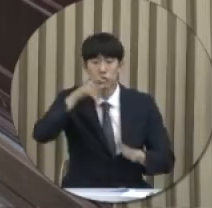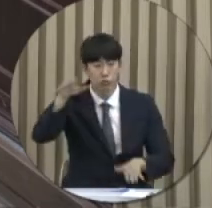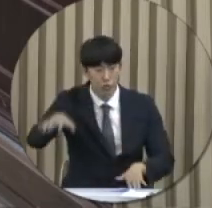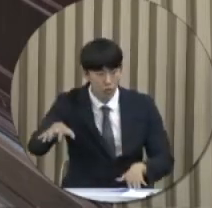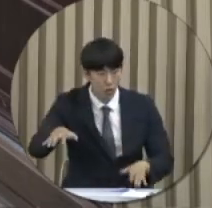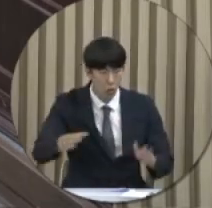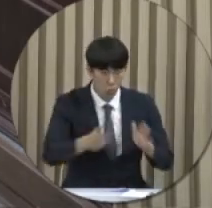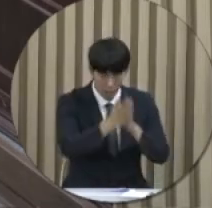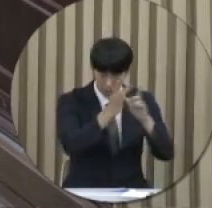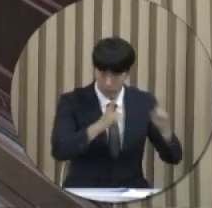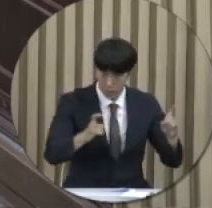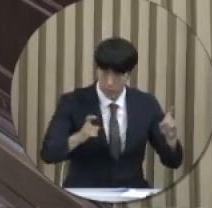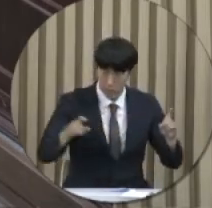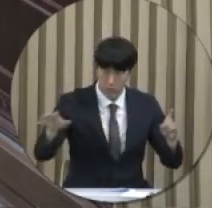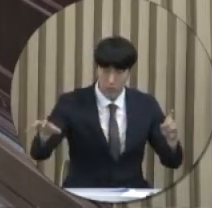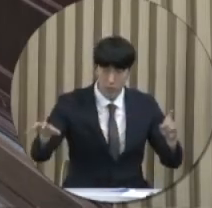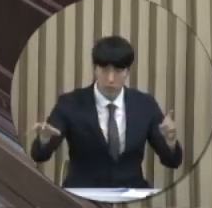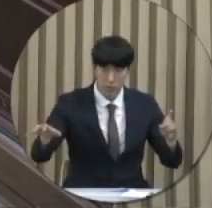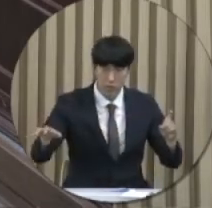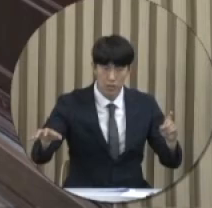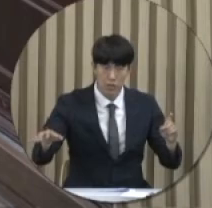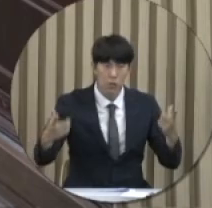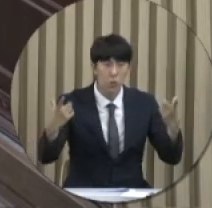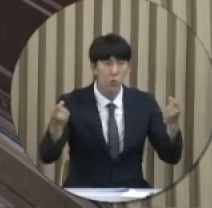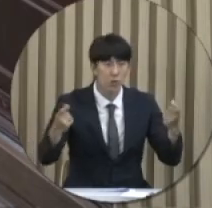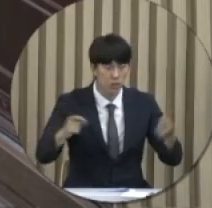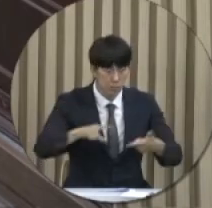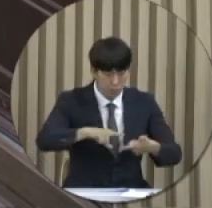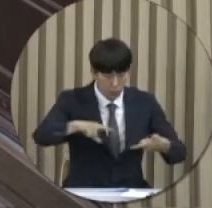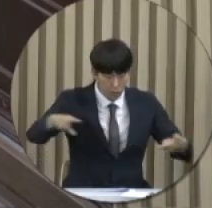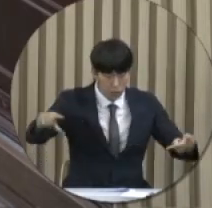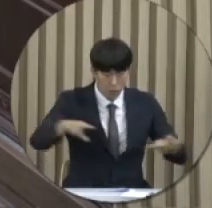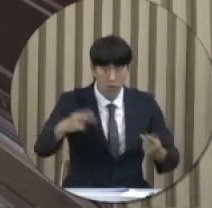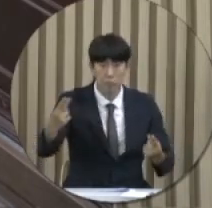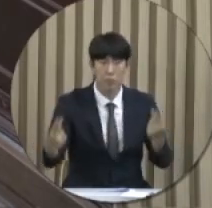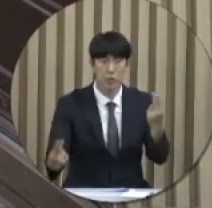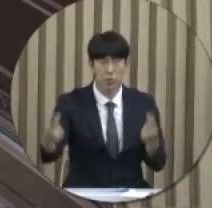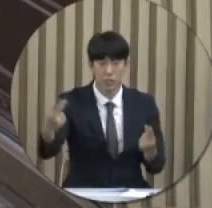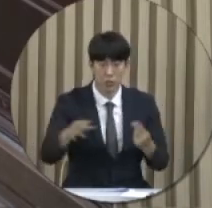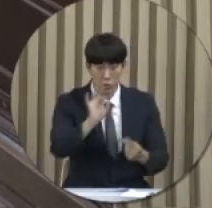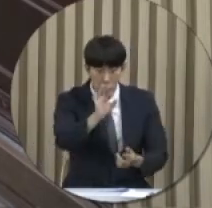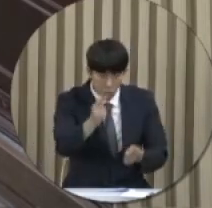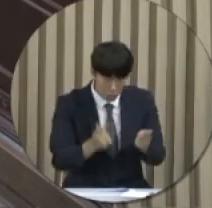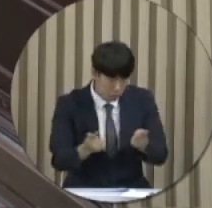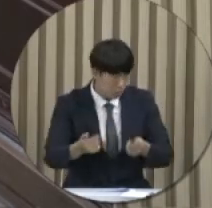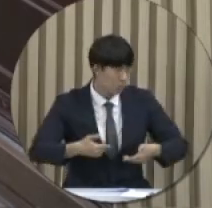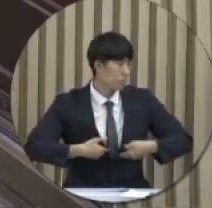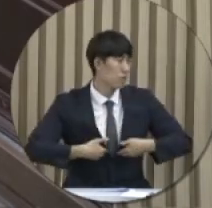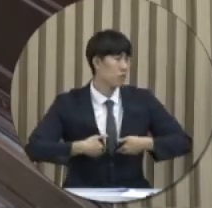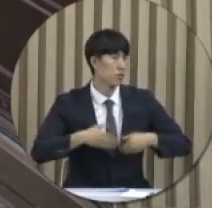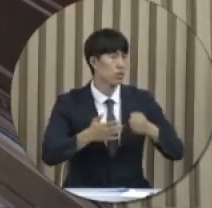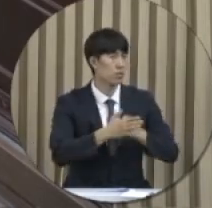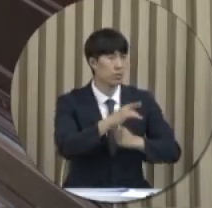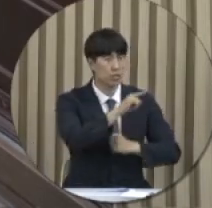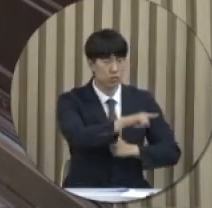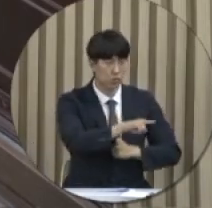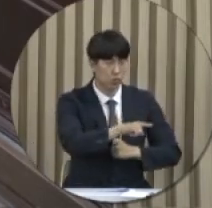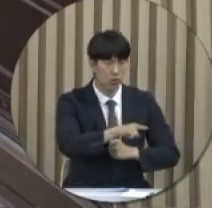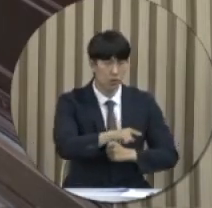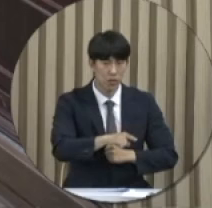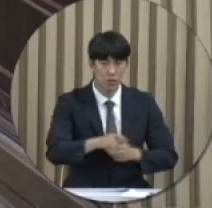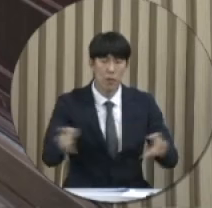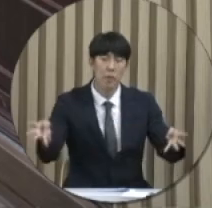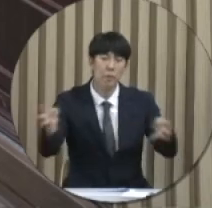수원과 화성이 동일한 면적 대비로 해서 경계 조정이 필요해서 그 부분을 원만하게